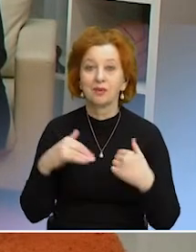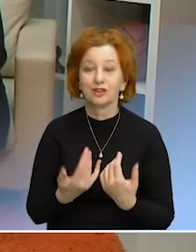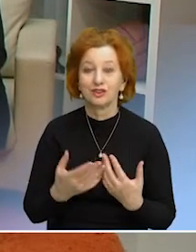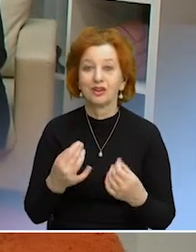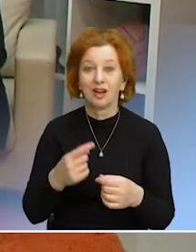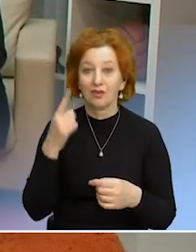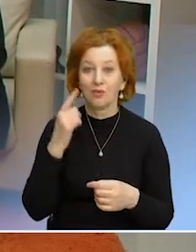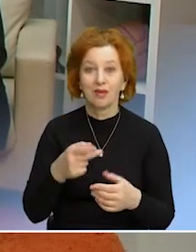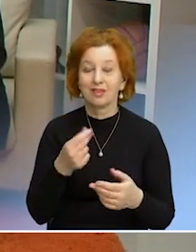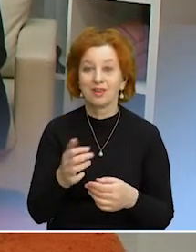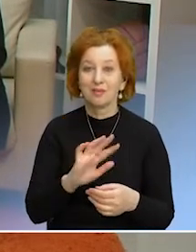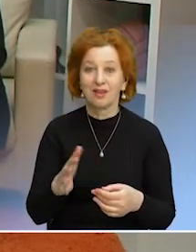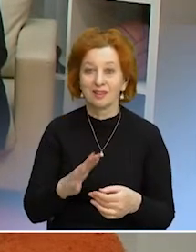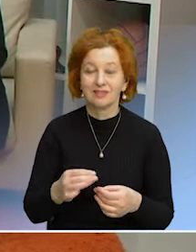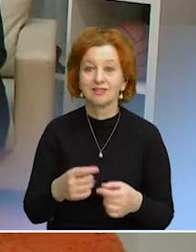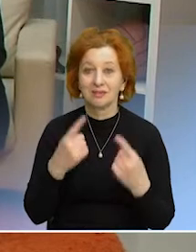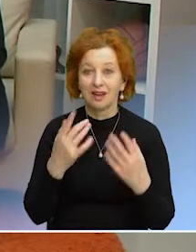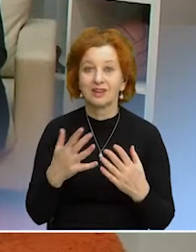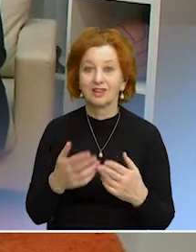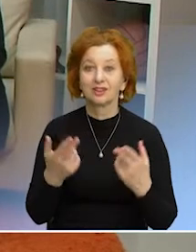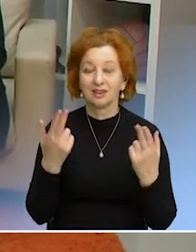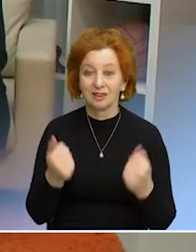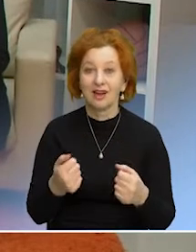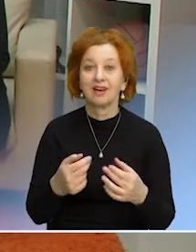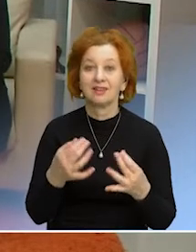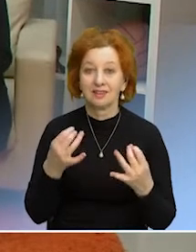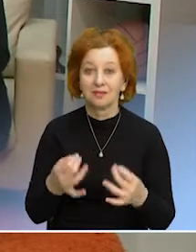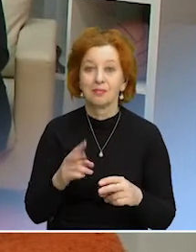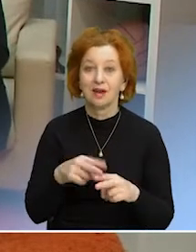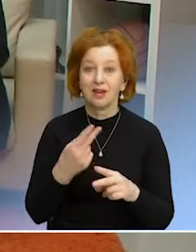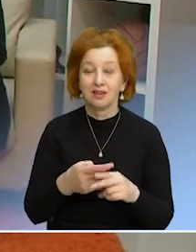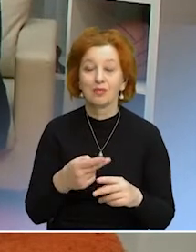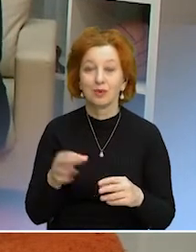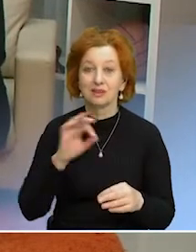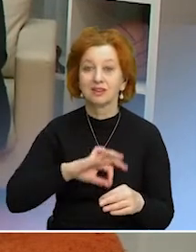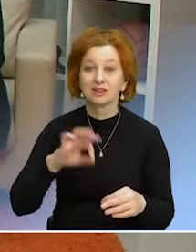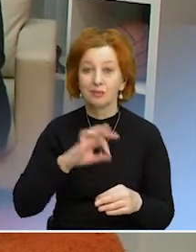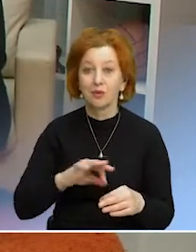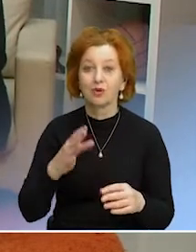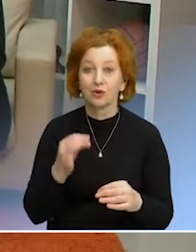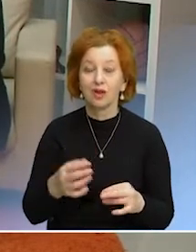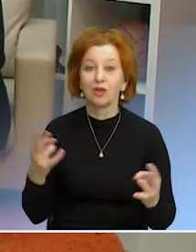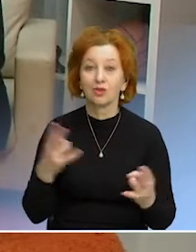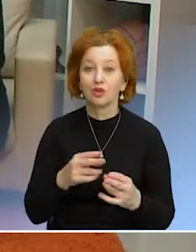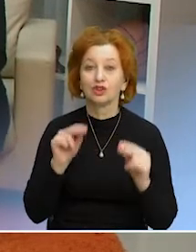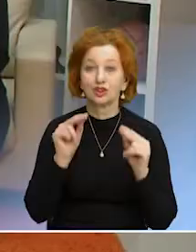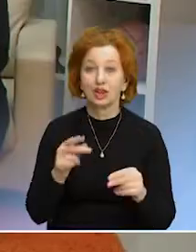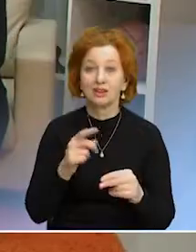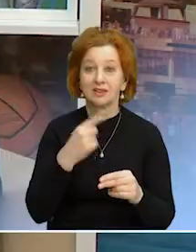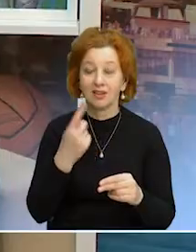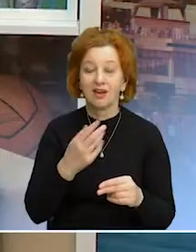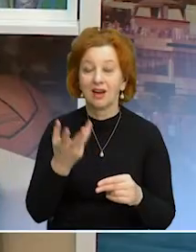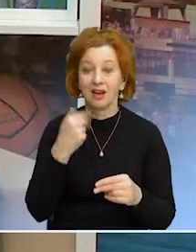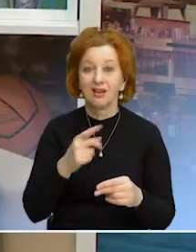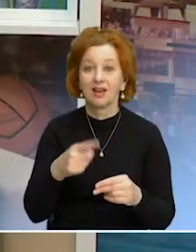А я думала, не плачь, ну ты ничего не делаешь. У меня уже свет отключили, но это по-другому. Там немножко сложнее все. Ну, я, честно говоря,